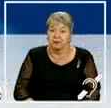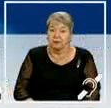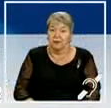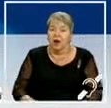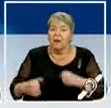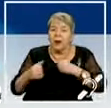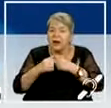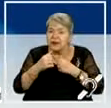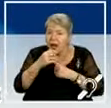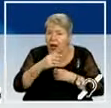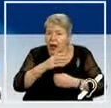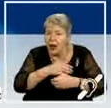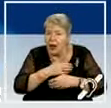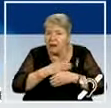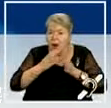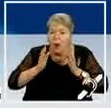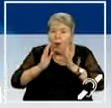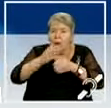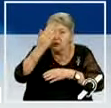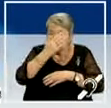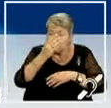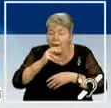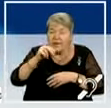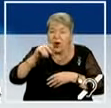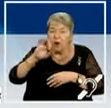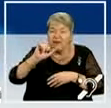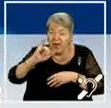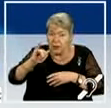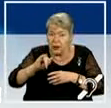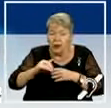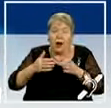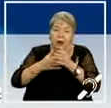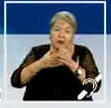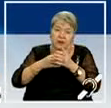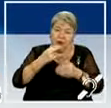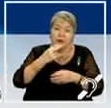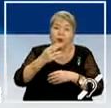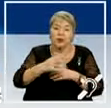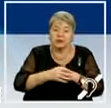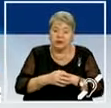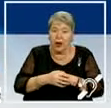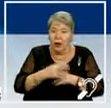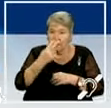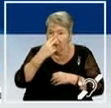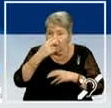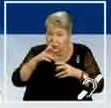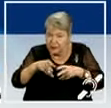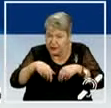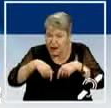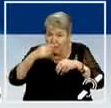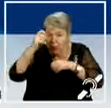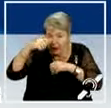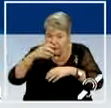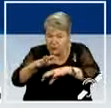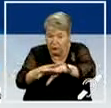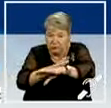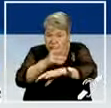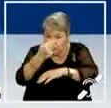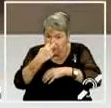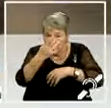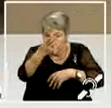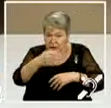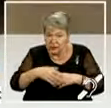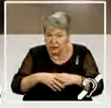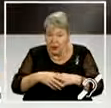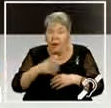O bătaie între elevi pe holurile unei școli din Mioveni s-a lăsat cu intervenția poliției. Vă avertizez, urmează imagini care vă pot afecta emoțional.